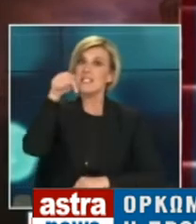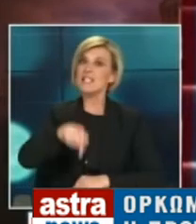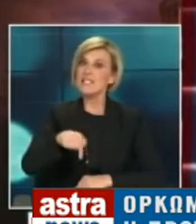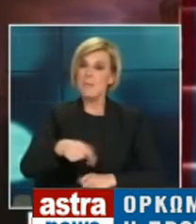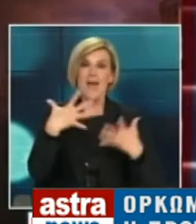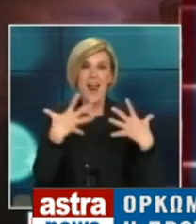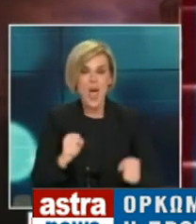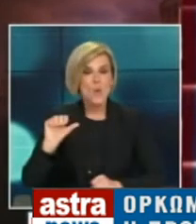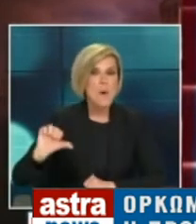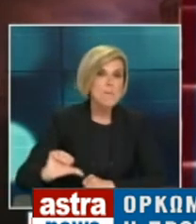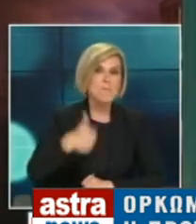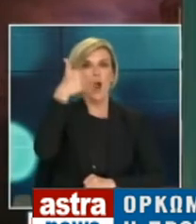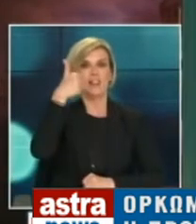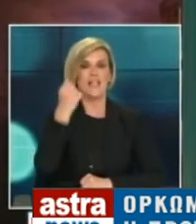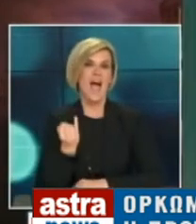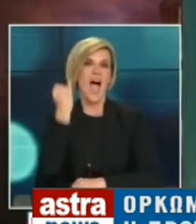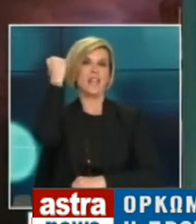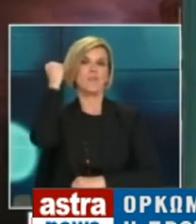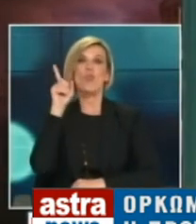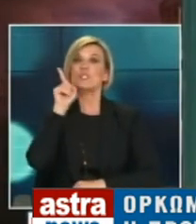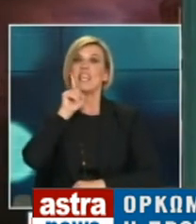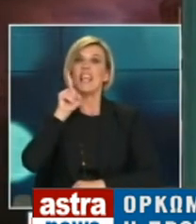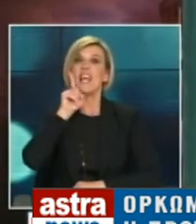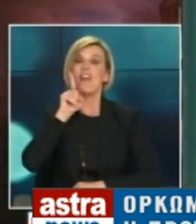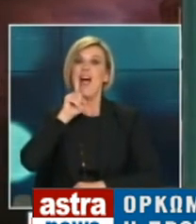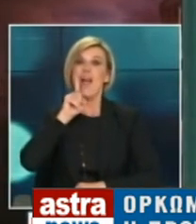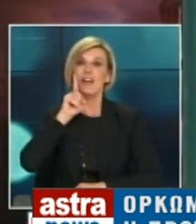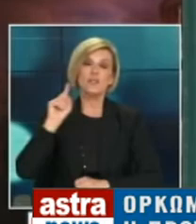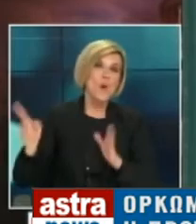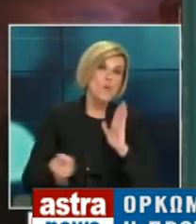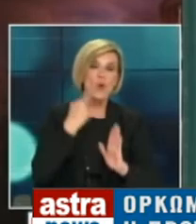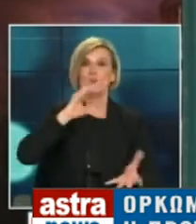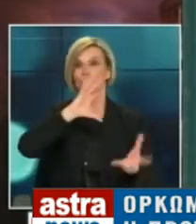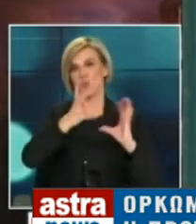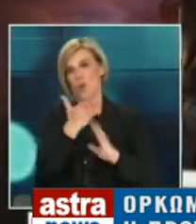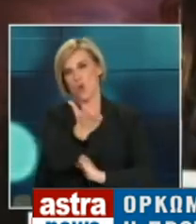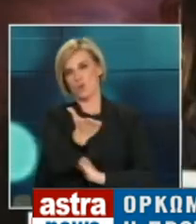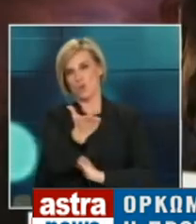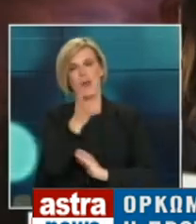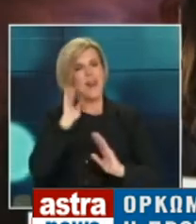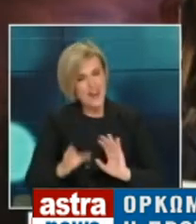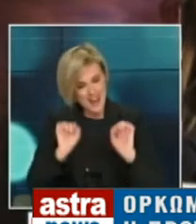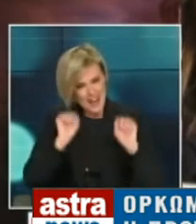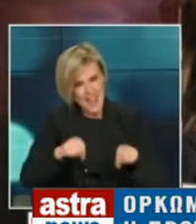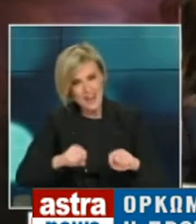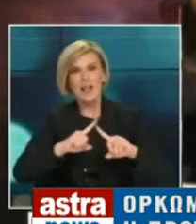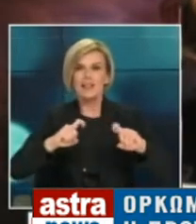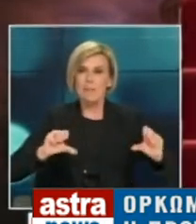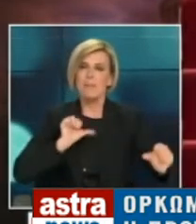την πρώτη αντιπρόεδρο, την πρώτη γυναίκα αντιπρόεδρο, την αντιπρόεδρο Κάμαλα Χάρις. Μην μου λέτε ότι τα πράγματα δεν αλλάζουν.